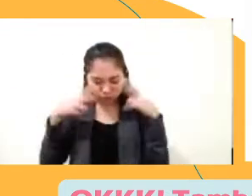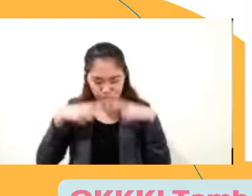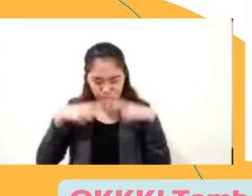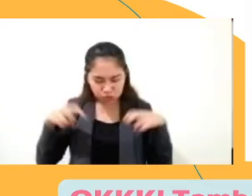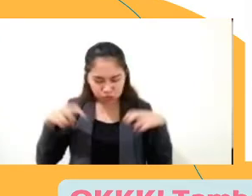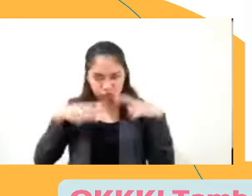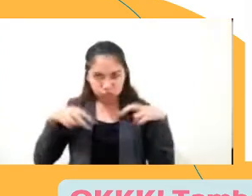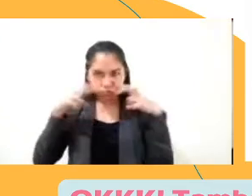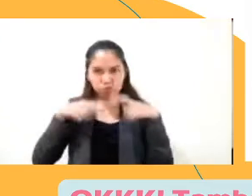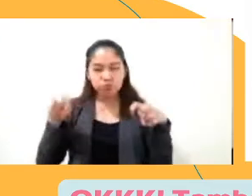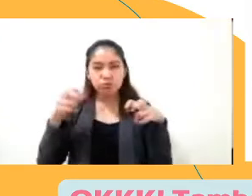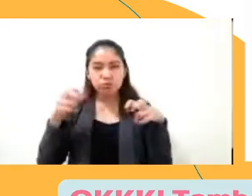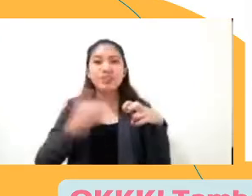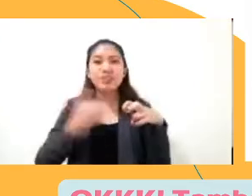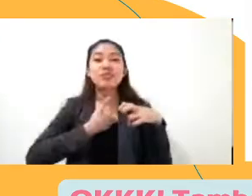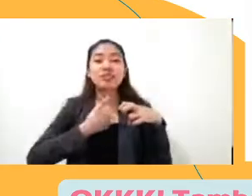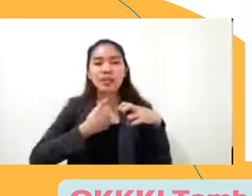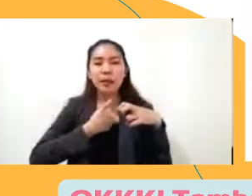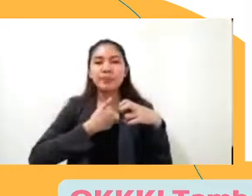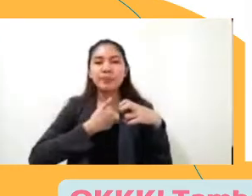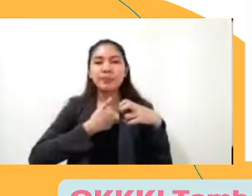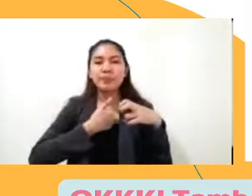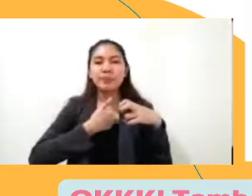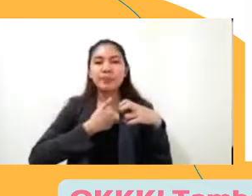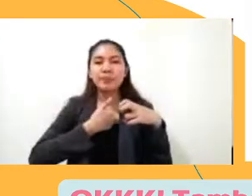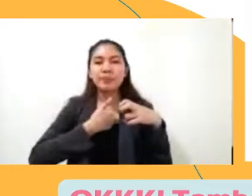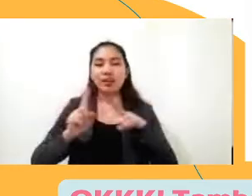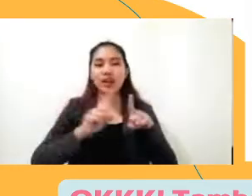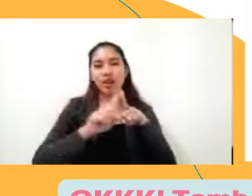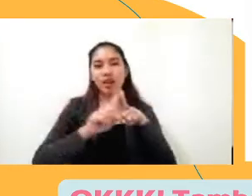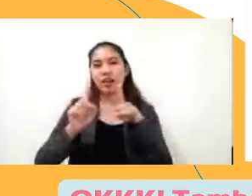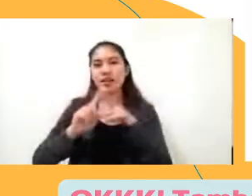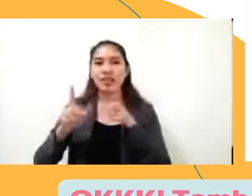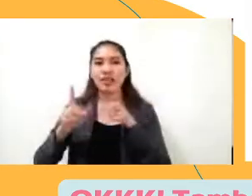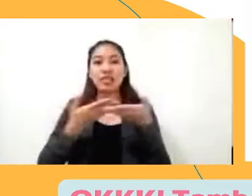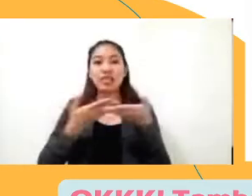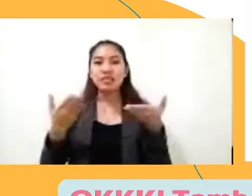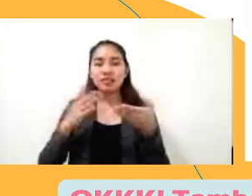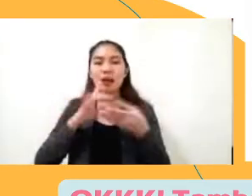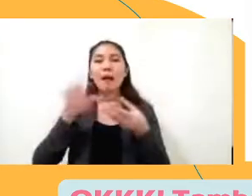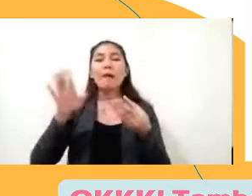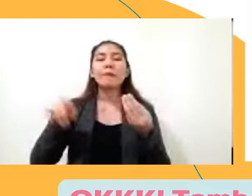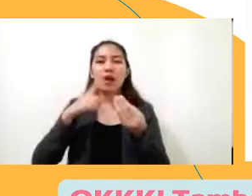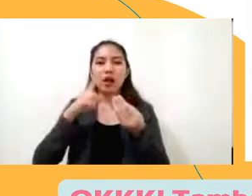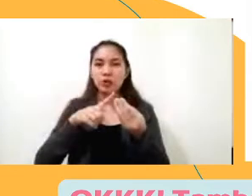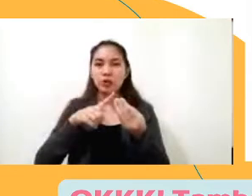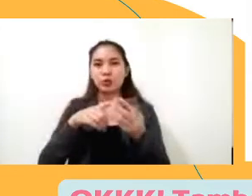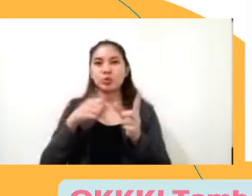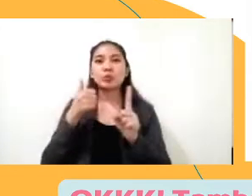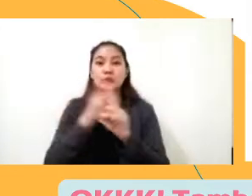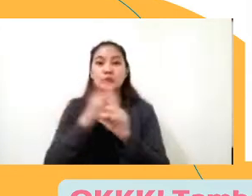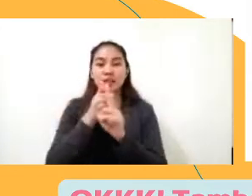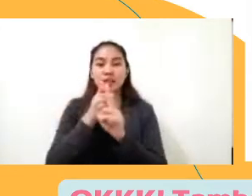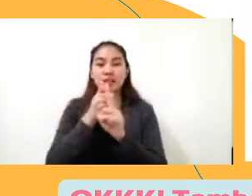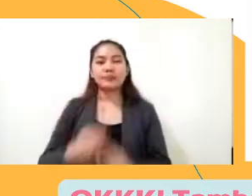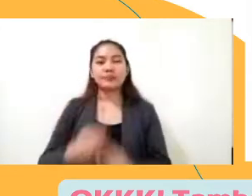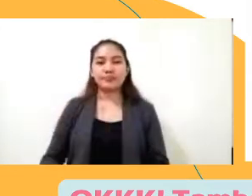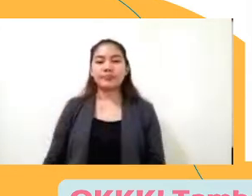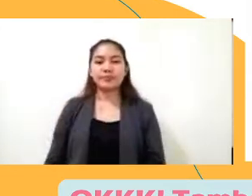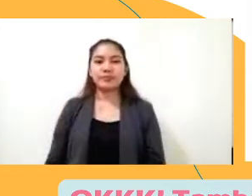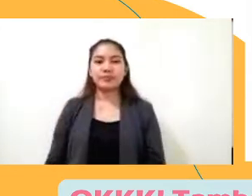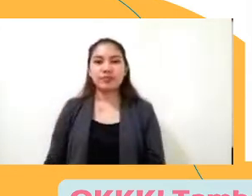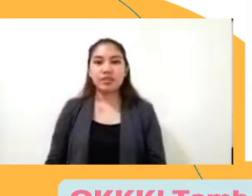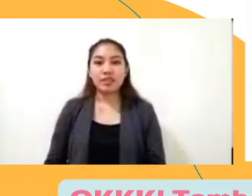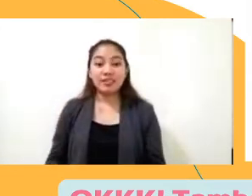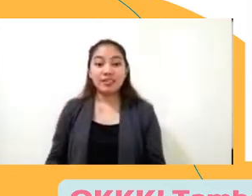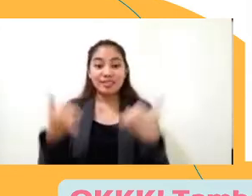diba? O pag-discovery ng mga iba't ibang bagay tungkol sa ating pagkatao. O, di ba dahil sa activity natin today, ano ba yung na-discover